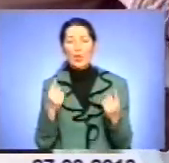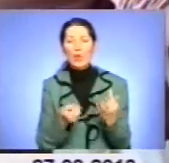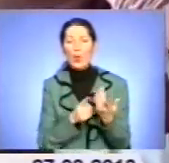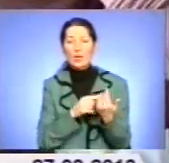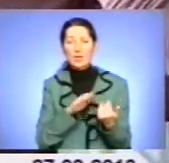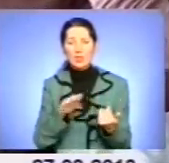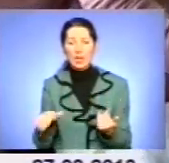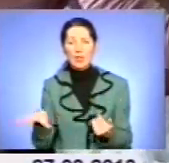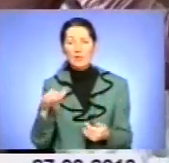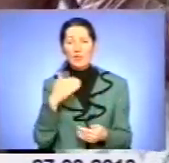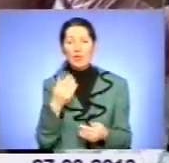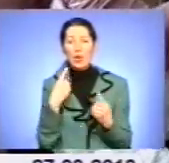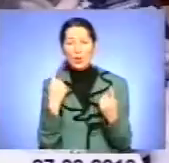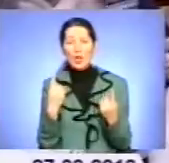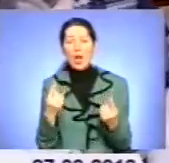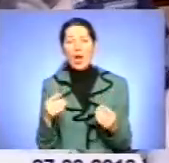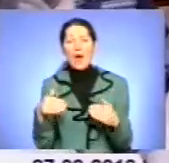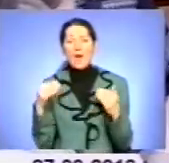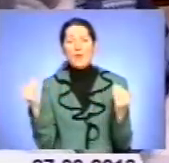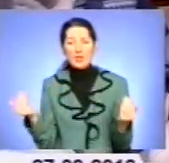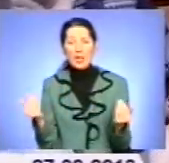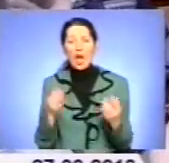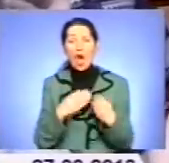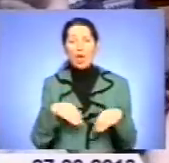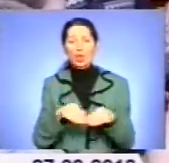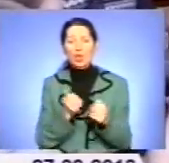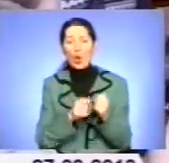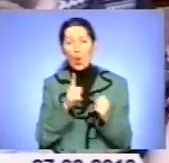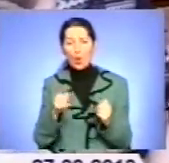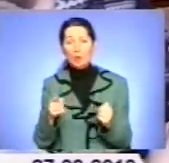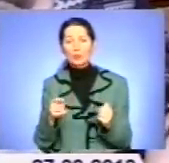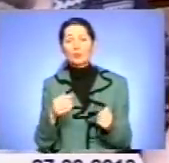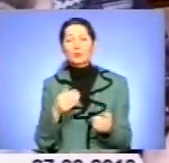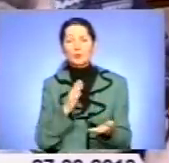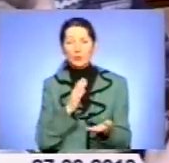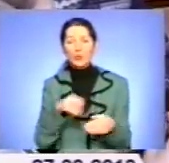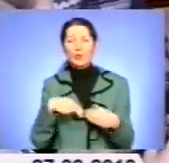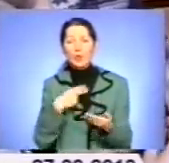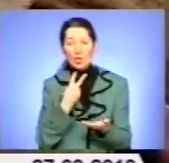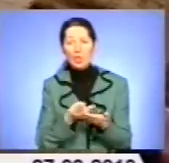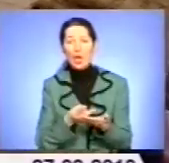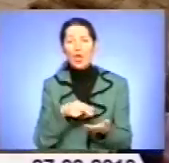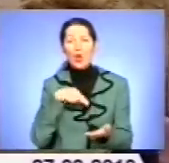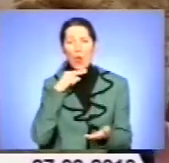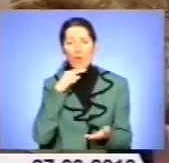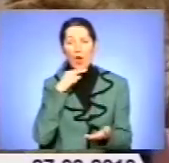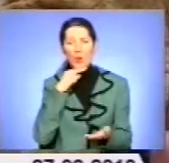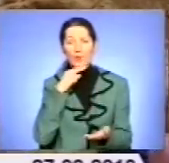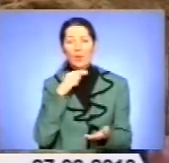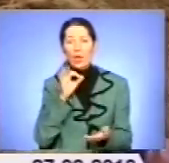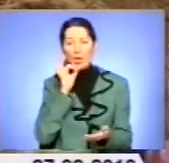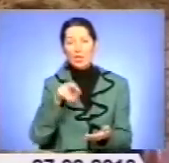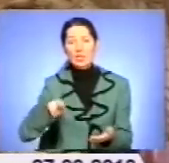вони – одна велика родина. Кожному з них намагаються приділяти окрему увагу, каже директор Бережанської обласної